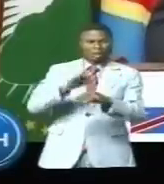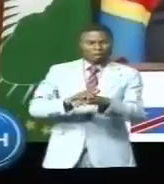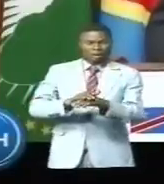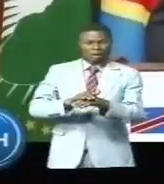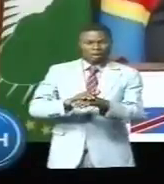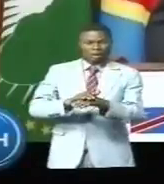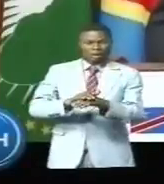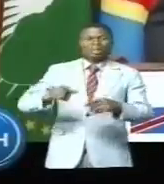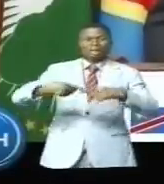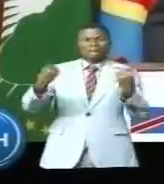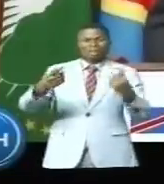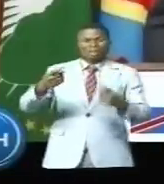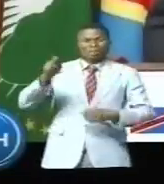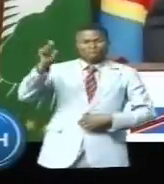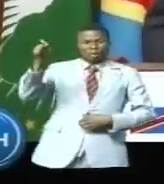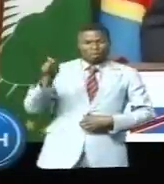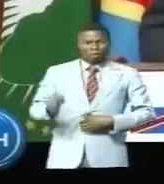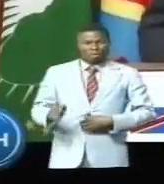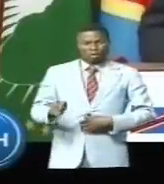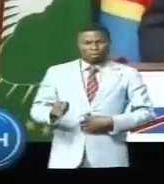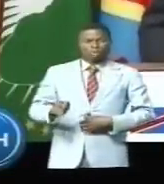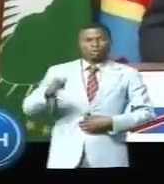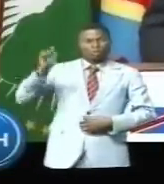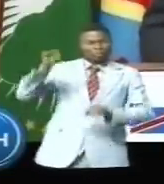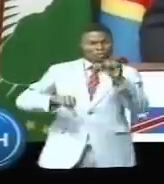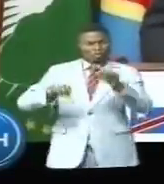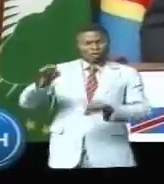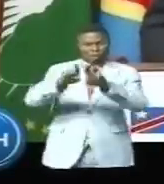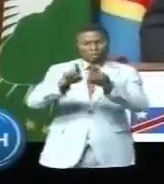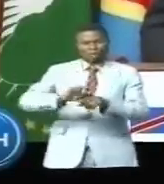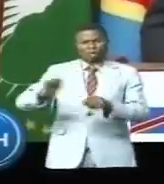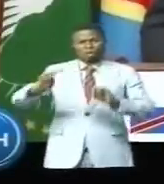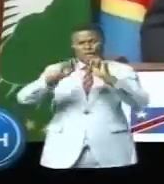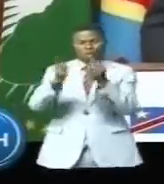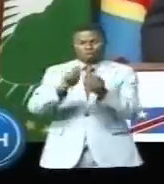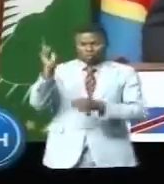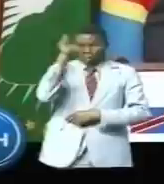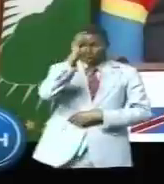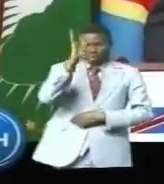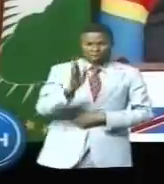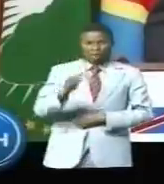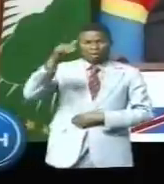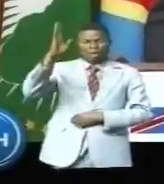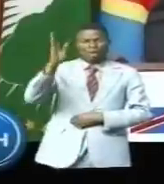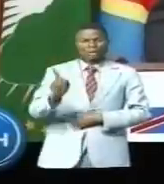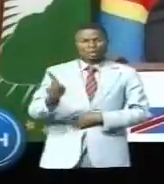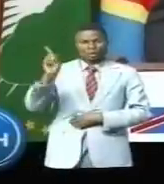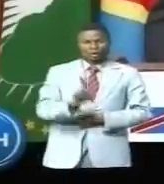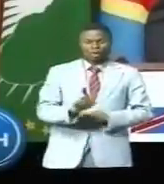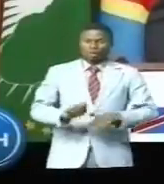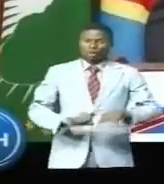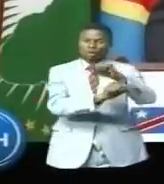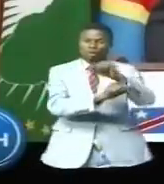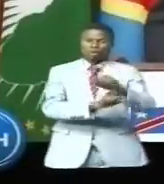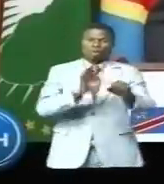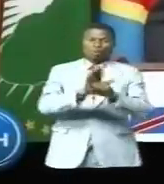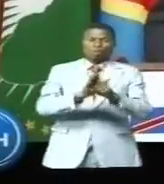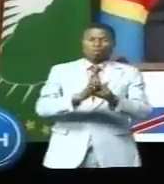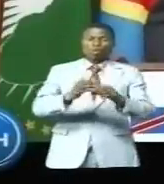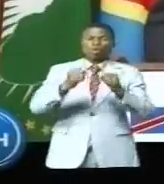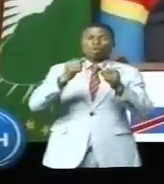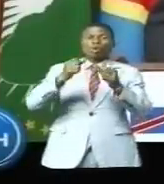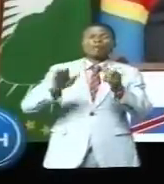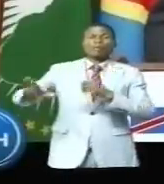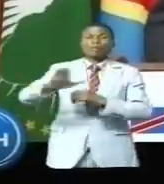forces d'agression, les forces négatives et les autres groupes terroristes étrangers appuyés par des puissances